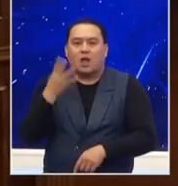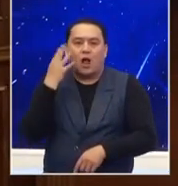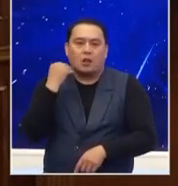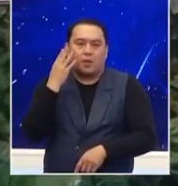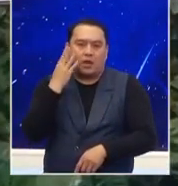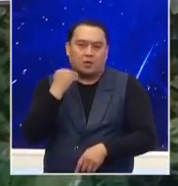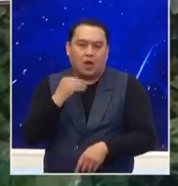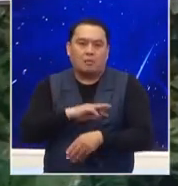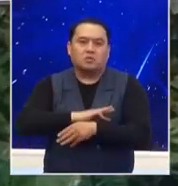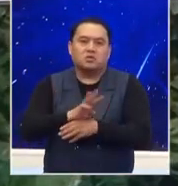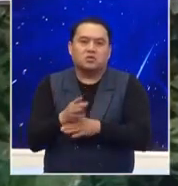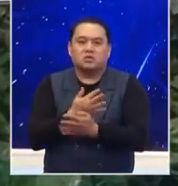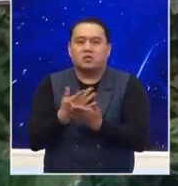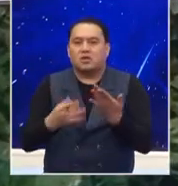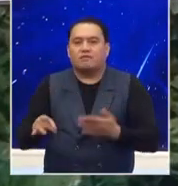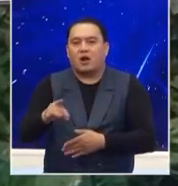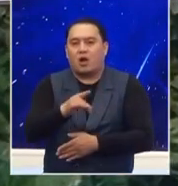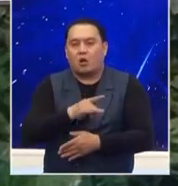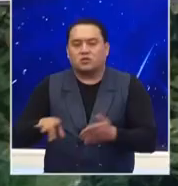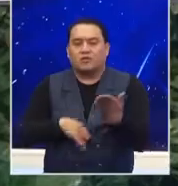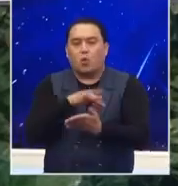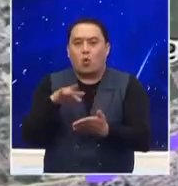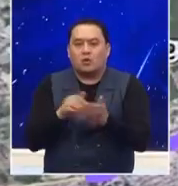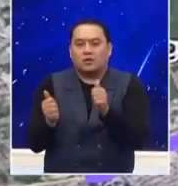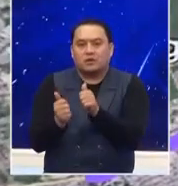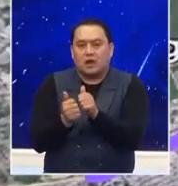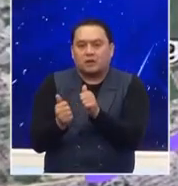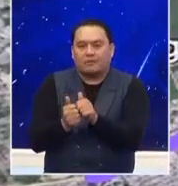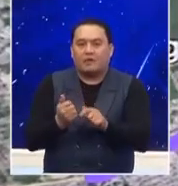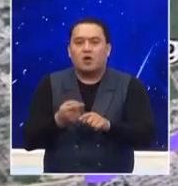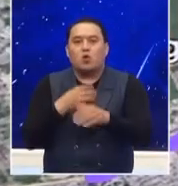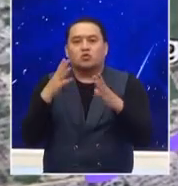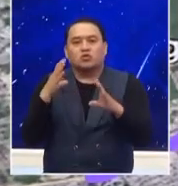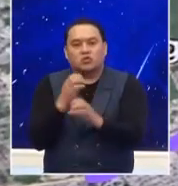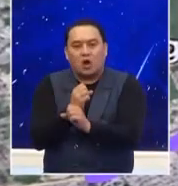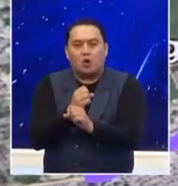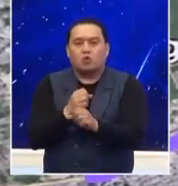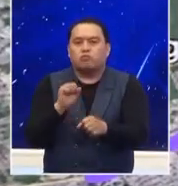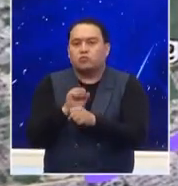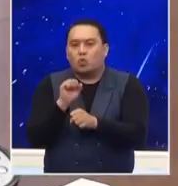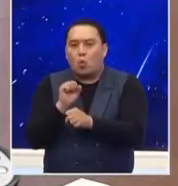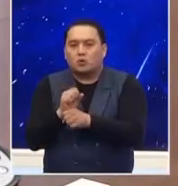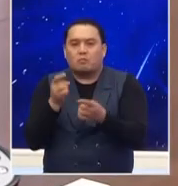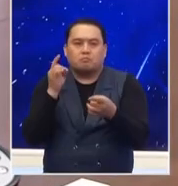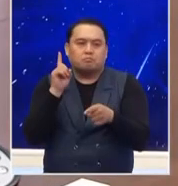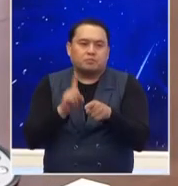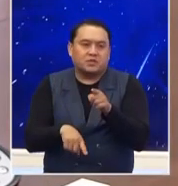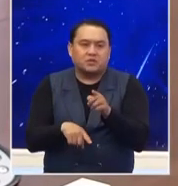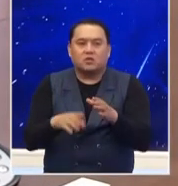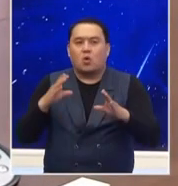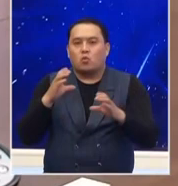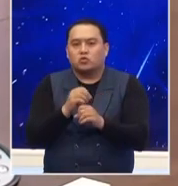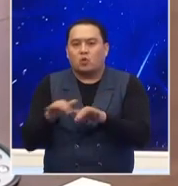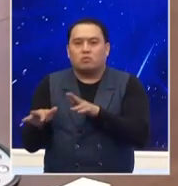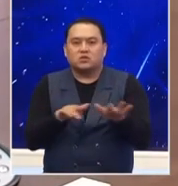а также охватывающего несколько районов мегаполиса. Это позволит уменьшить уровень пробок и упростить перемещение